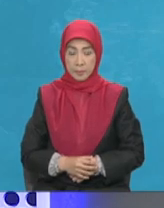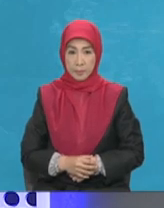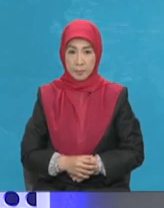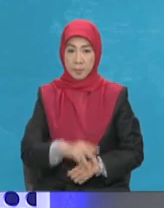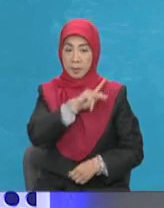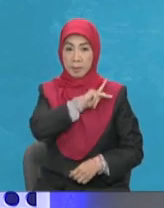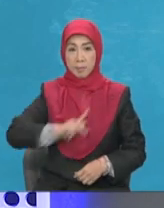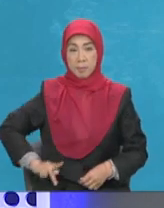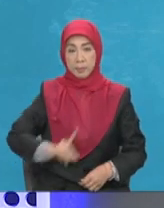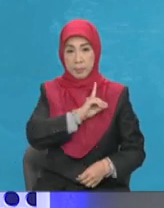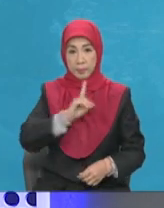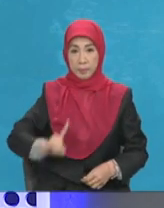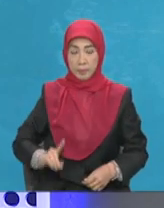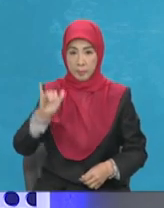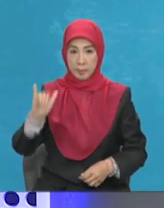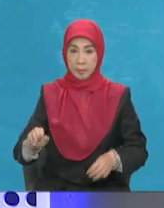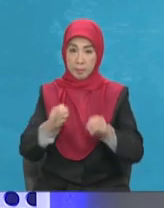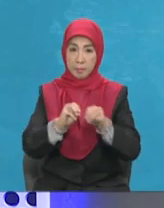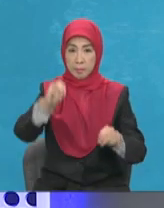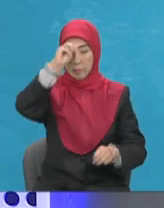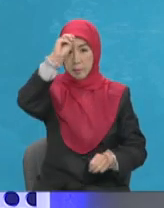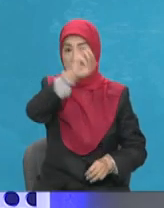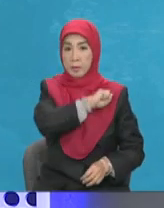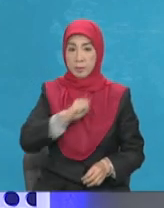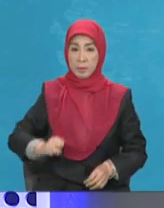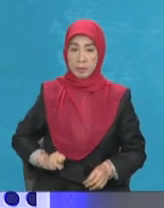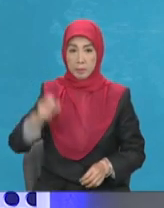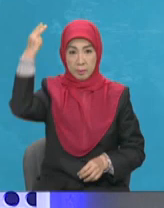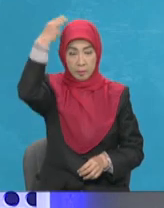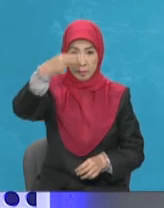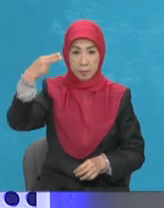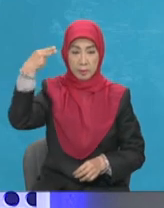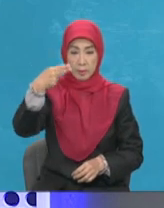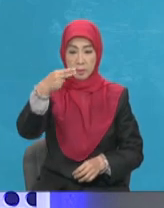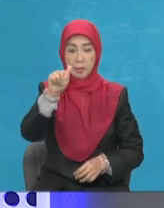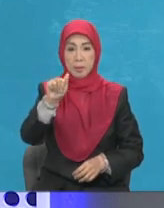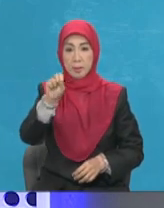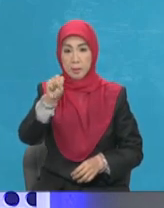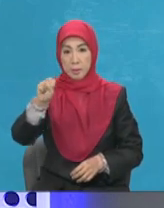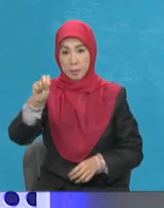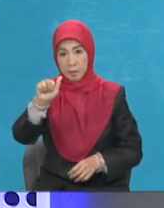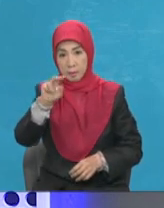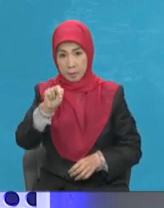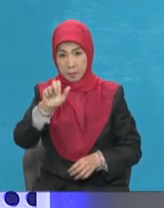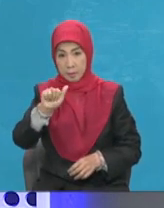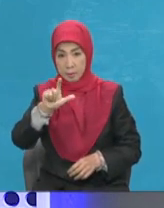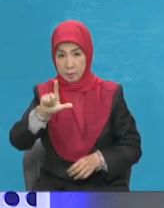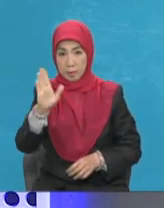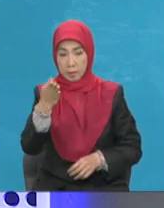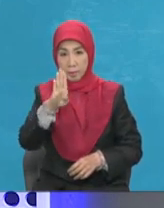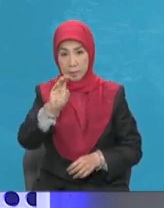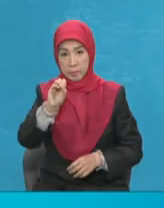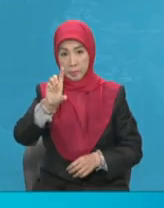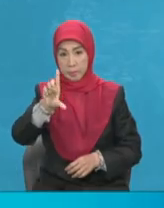Hai kebawah duli Yang Maha Mulia Paduka seri Baginda Sultan Haji Hassanal Bolkiah mu'izzaddin waddaulah eh bernyanyi